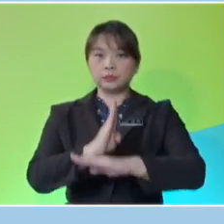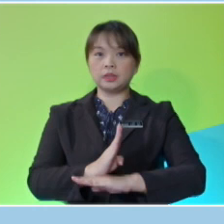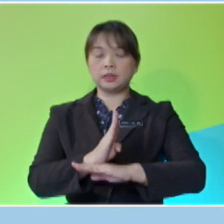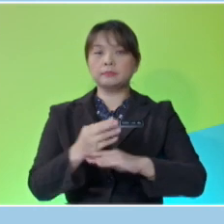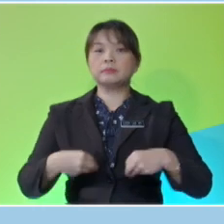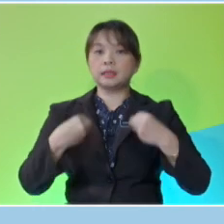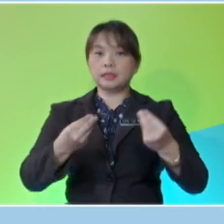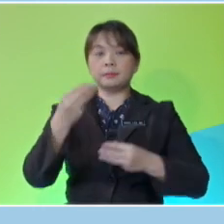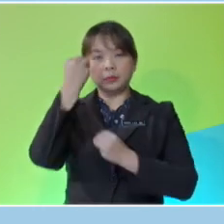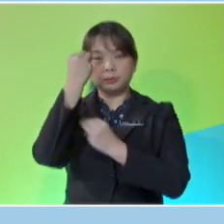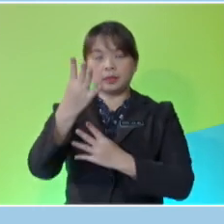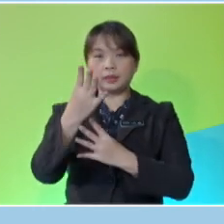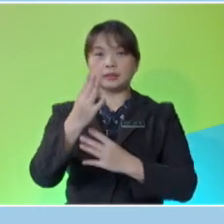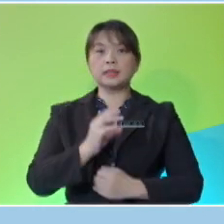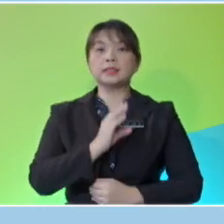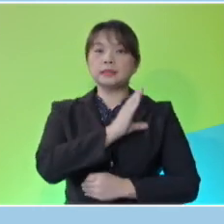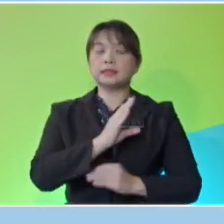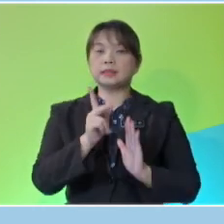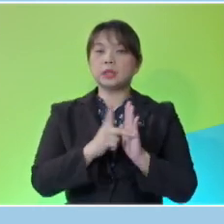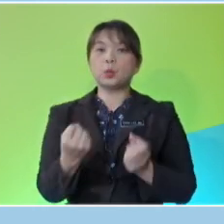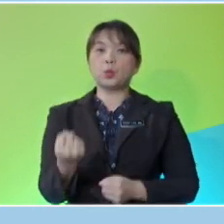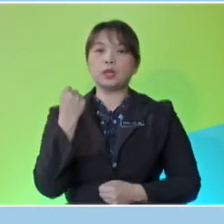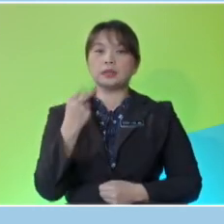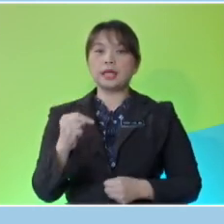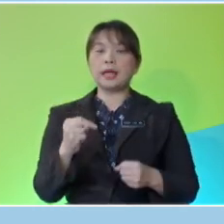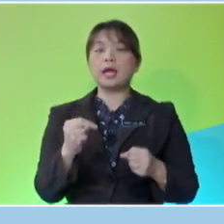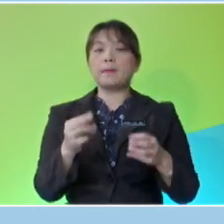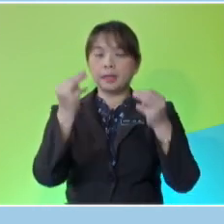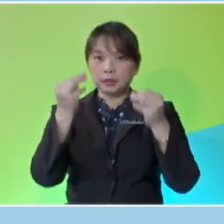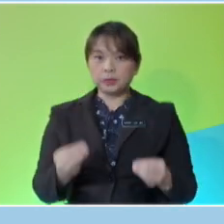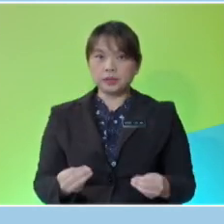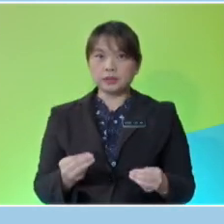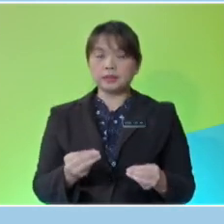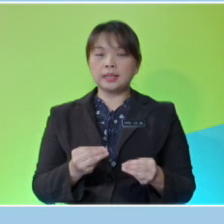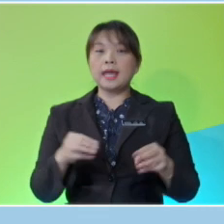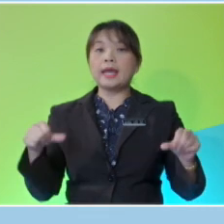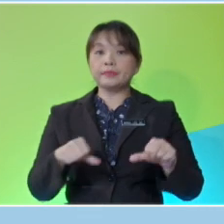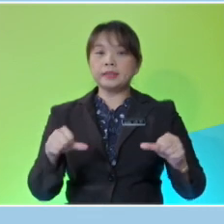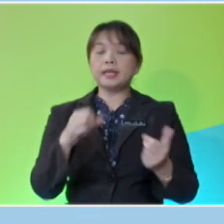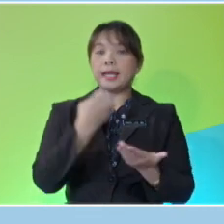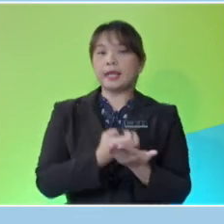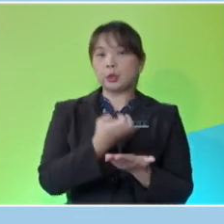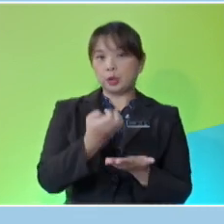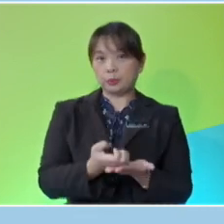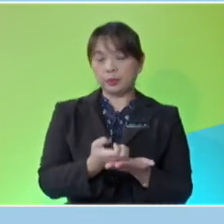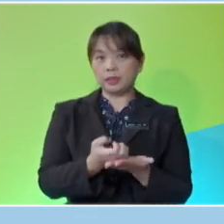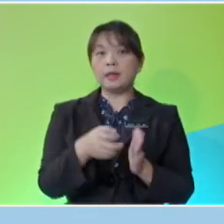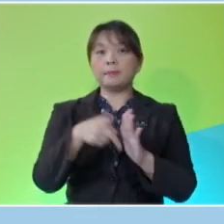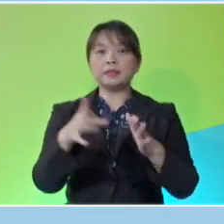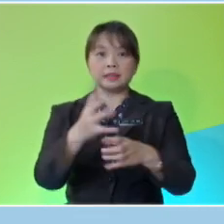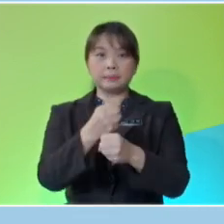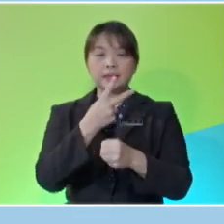ciri buatan manusia seperti guna tanah kegiatan ekonomi penduduk penempatan kemudahan sosial